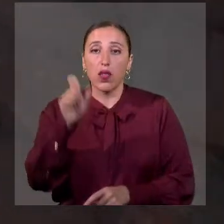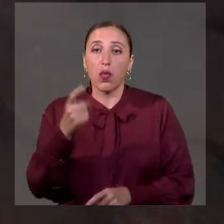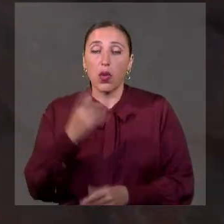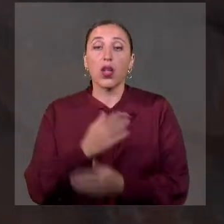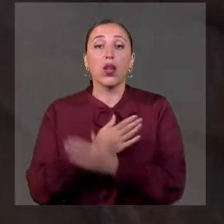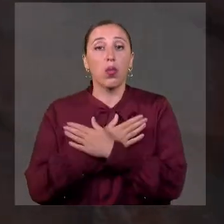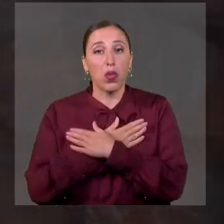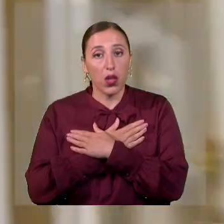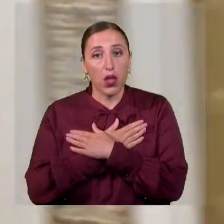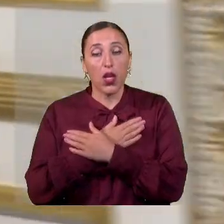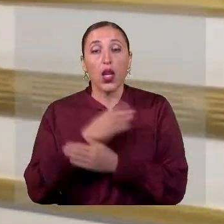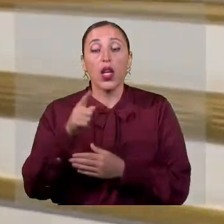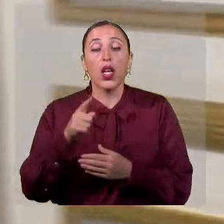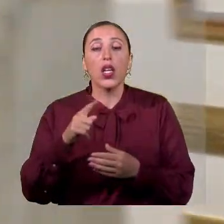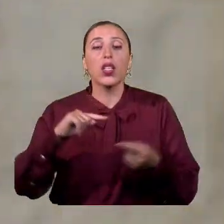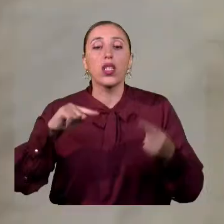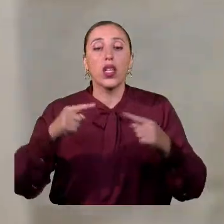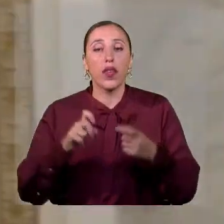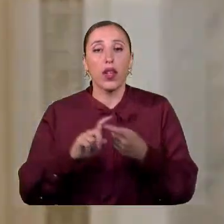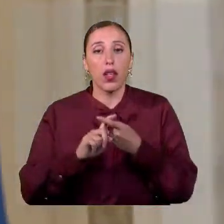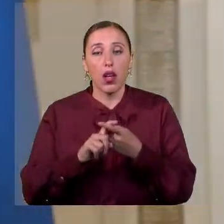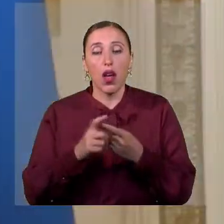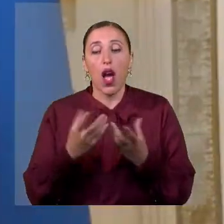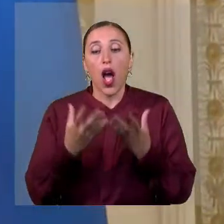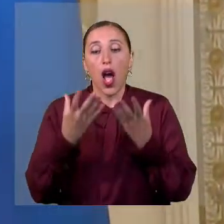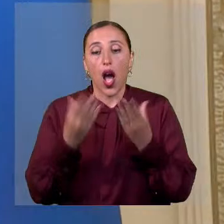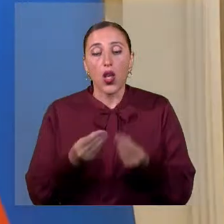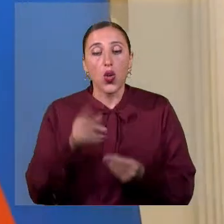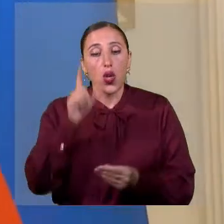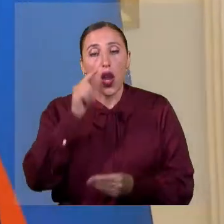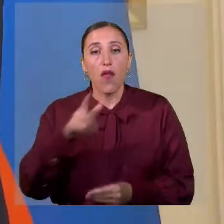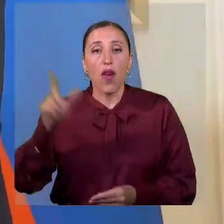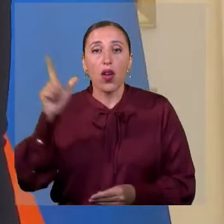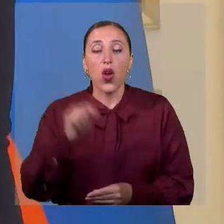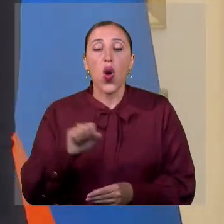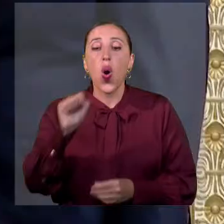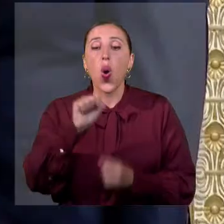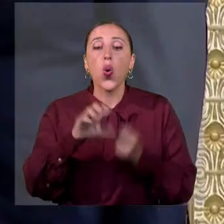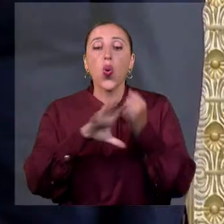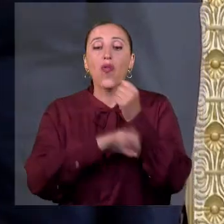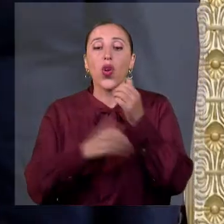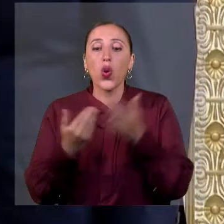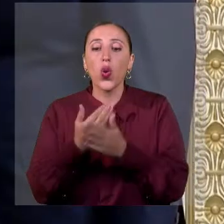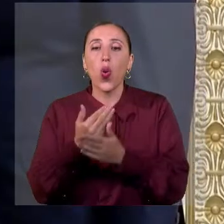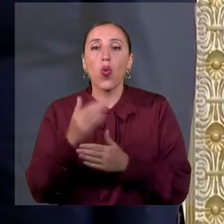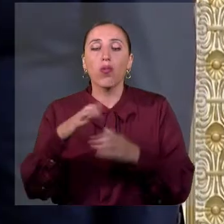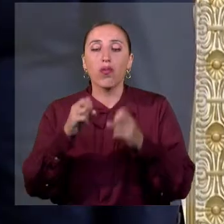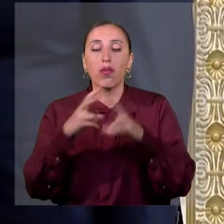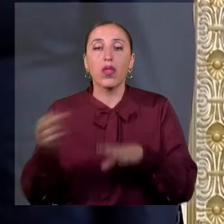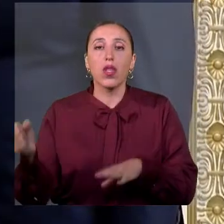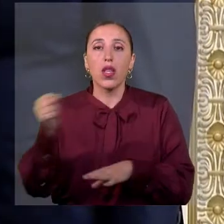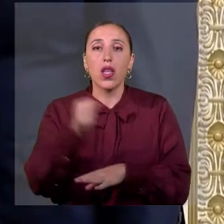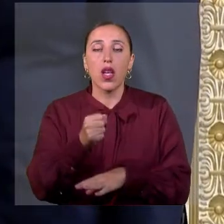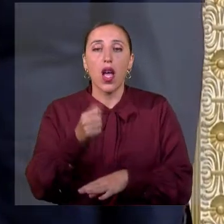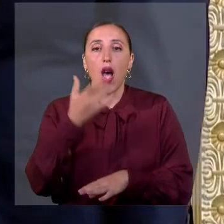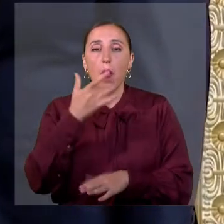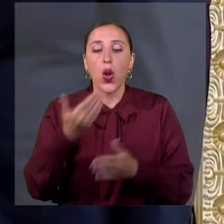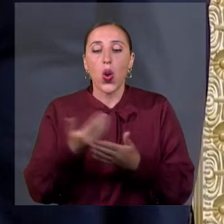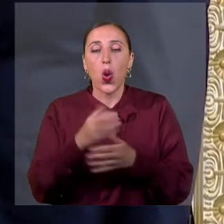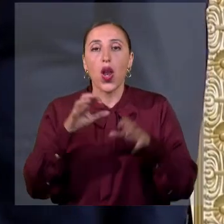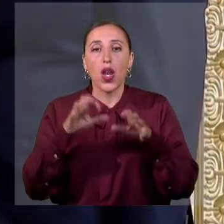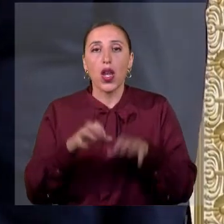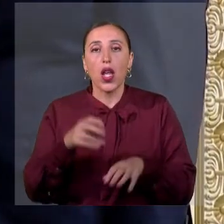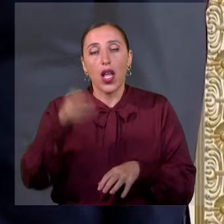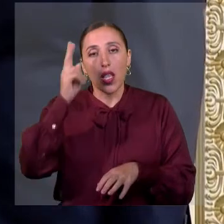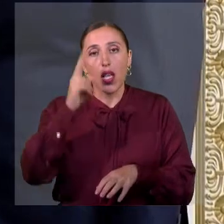այս ֆոնին այսօր արդեն Երևանում է օգոստոսի վերջին նշանակված ամերիկացի նոր համանախագահը։ Դեսպան Ֆիլիպ Ռիքերը նշանակվել